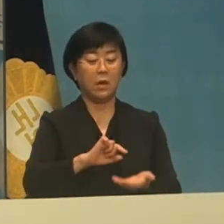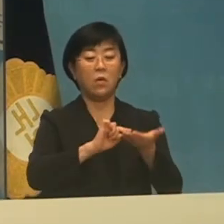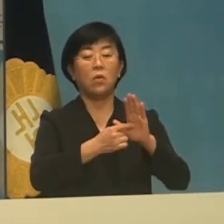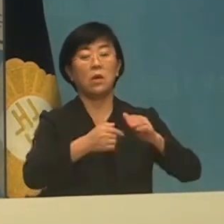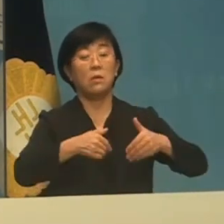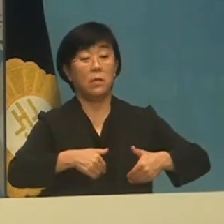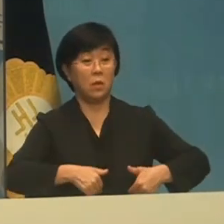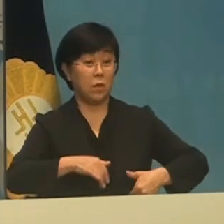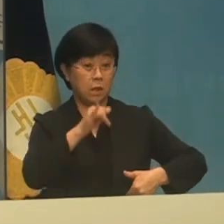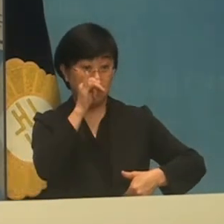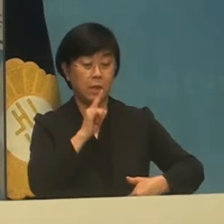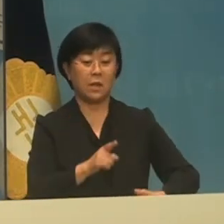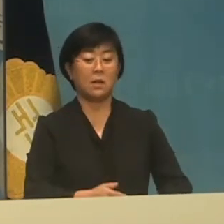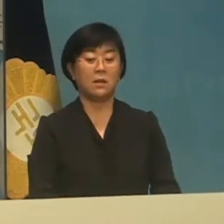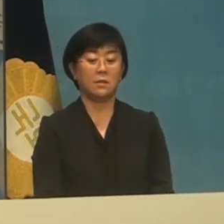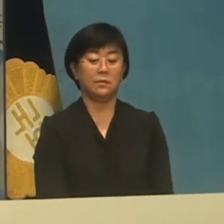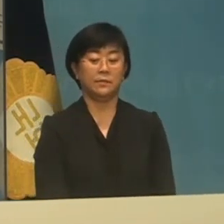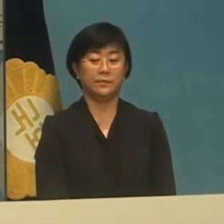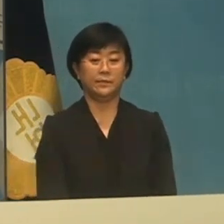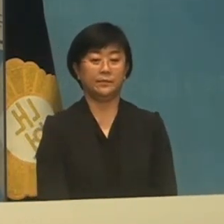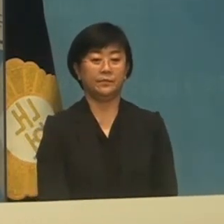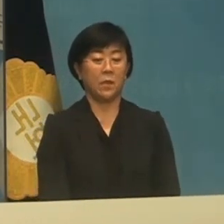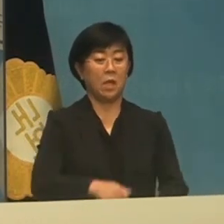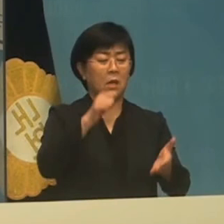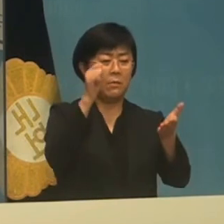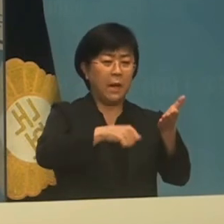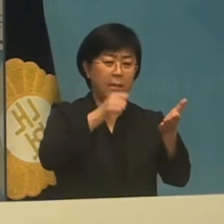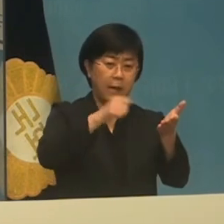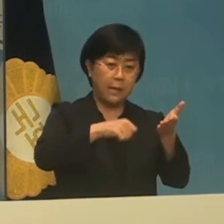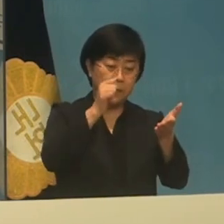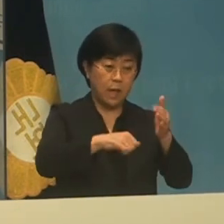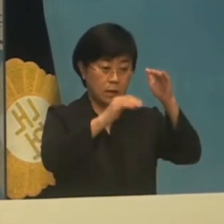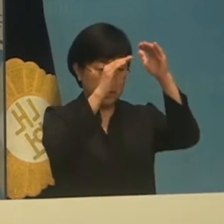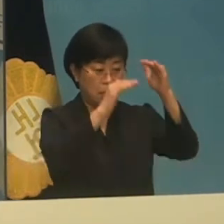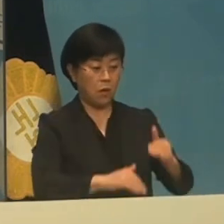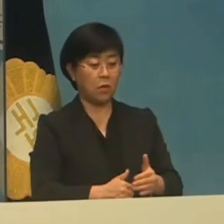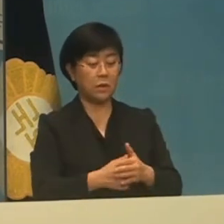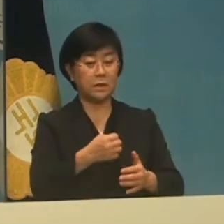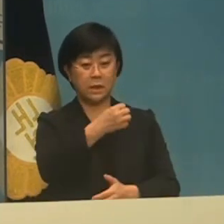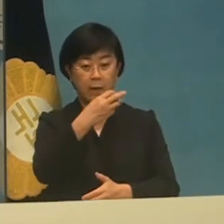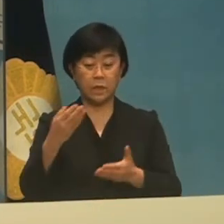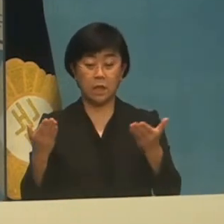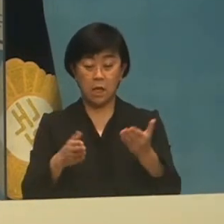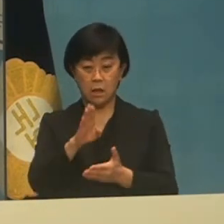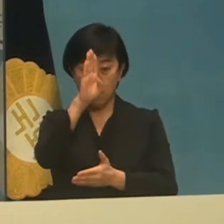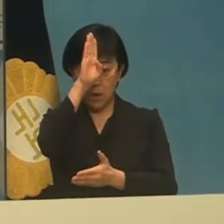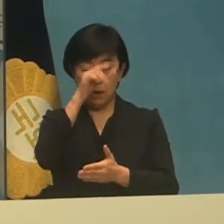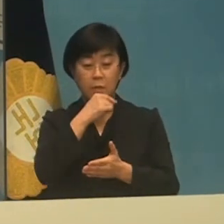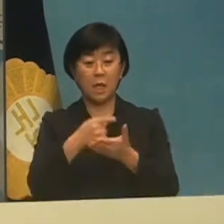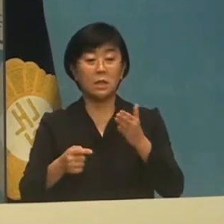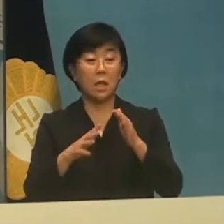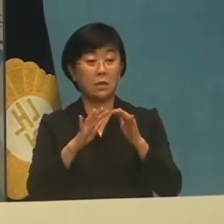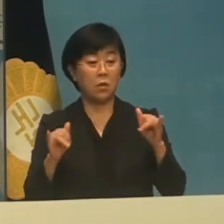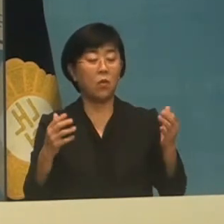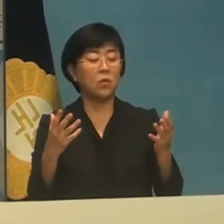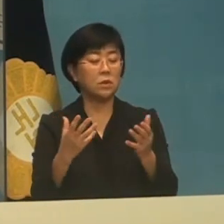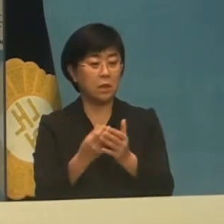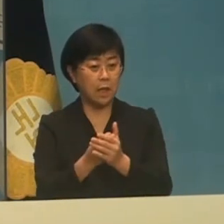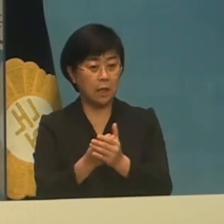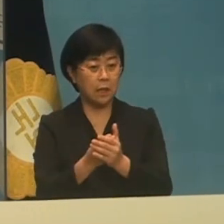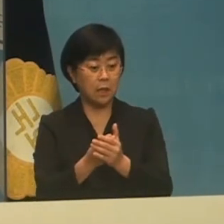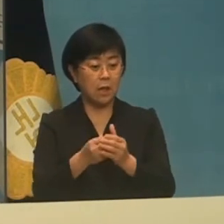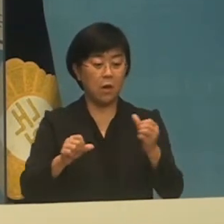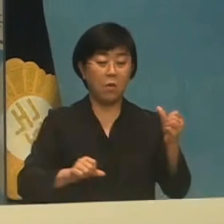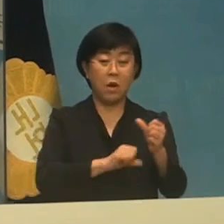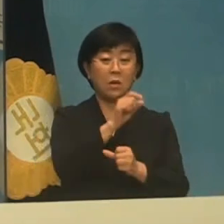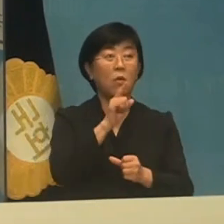공개해야 마땅하다는 것입니다. 이 판결로 삼성 직업병 피해자들은 비로소 온전한